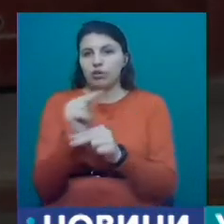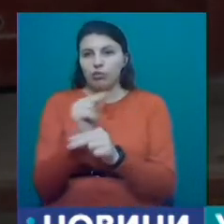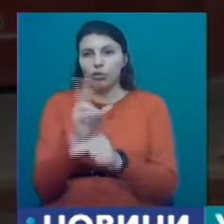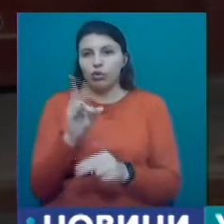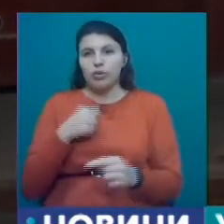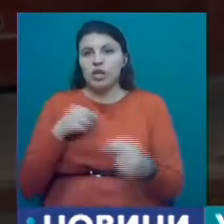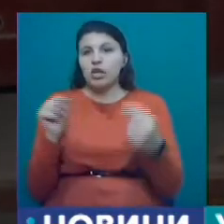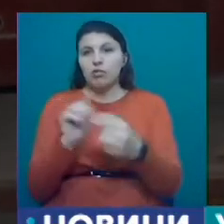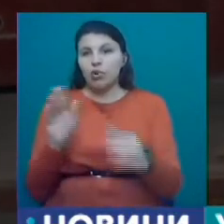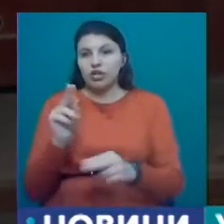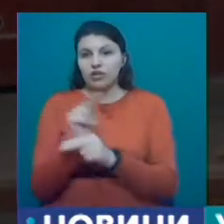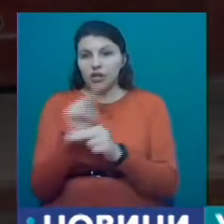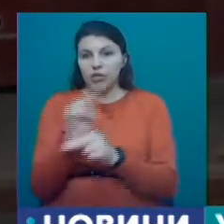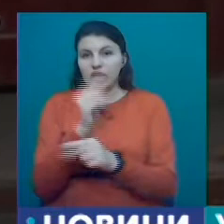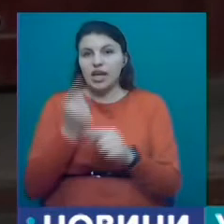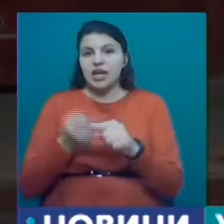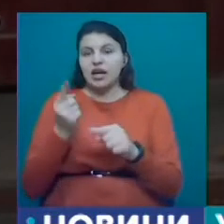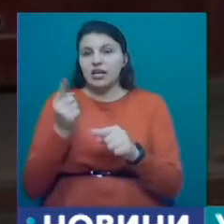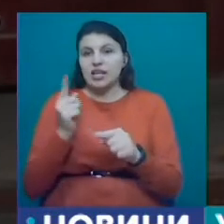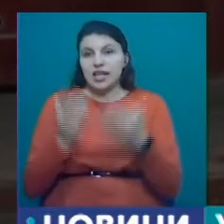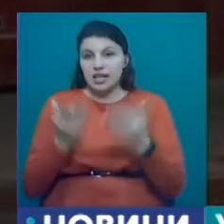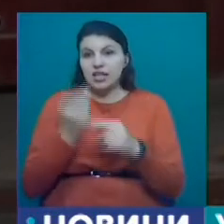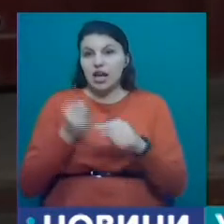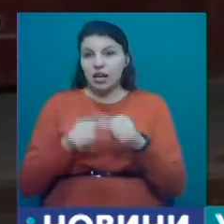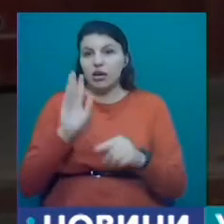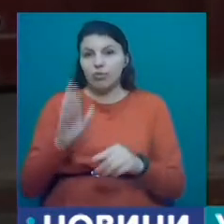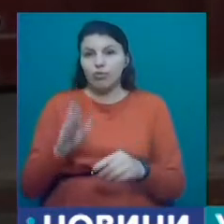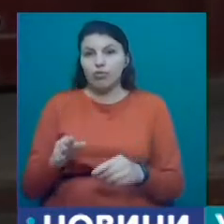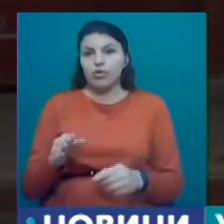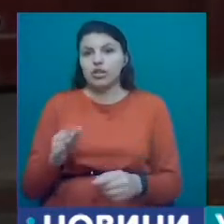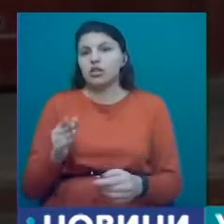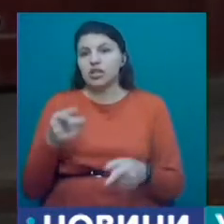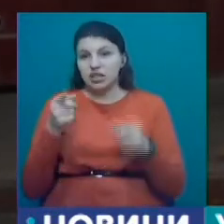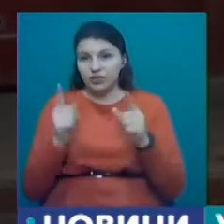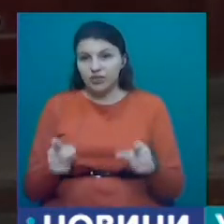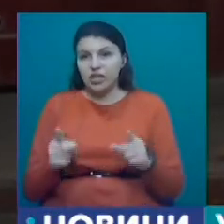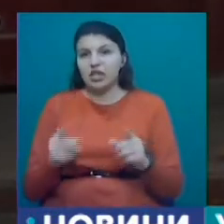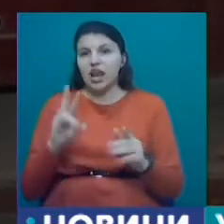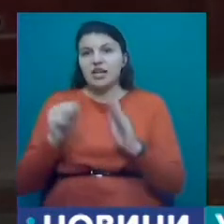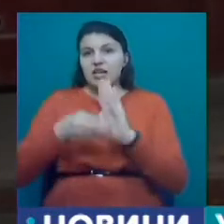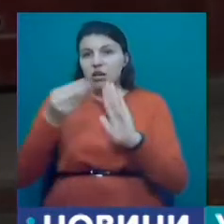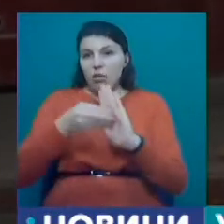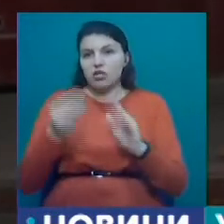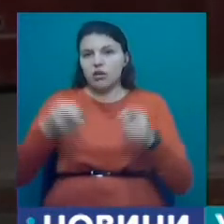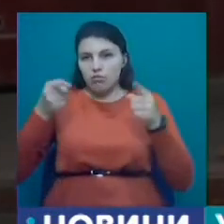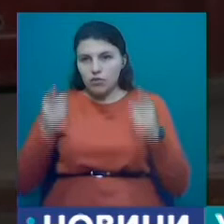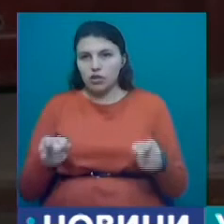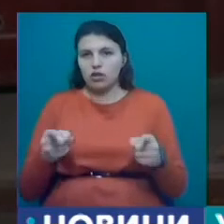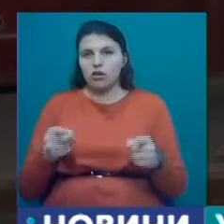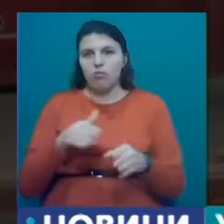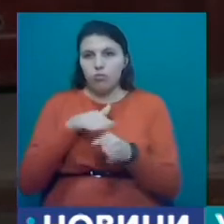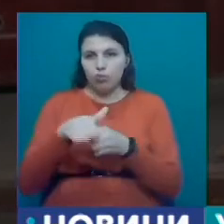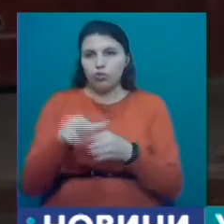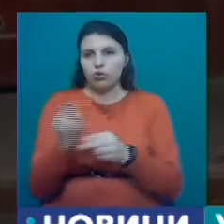против ремонта, если это будет капитальный добротный ремонт, не отмывка денег, не замазывание глаз, если добротный капитальный ремонт